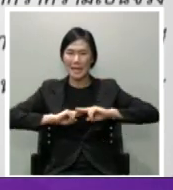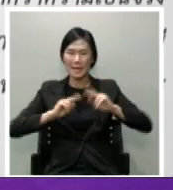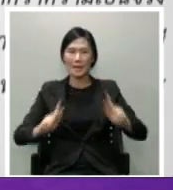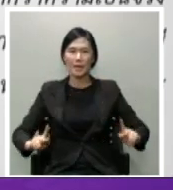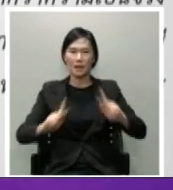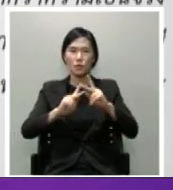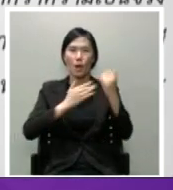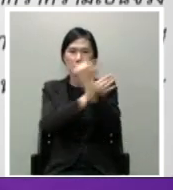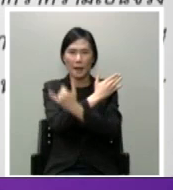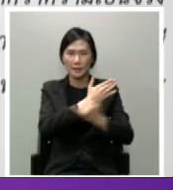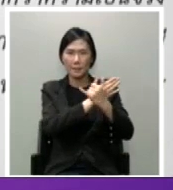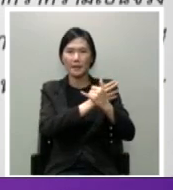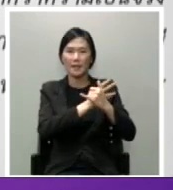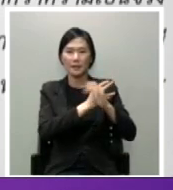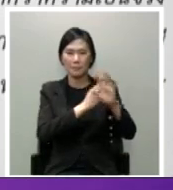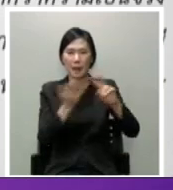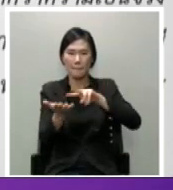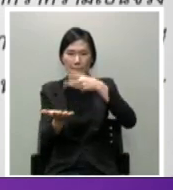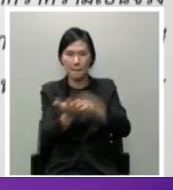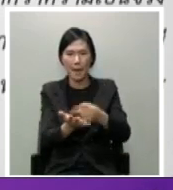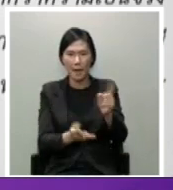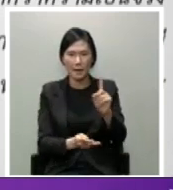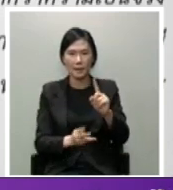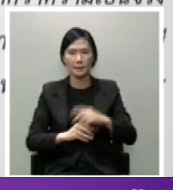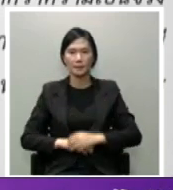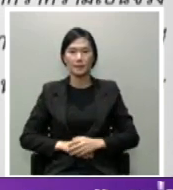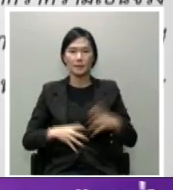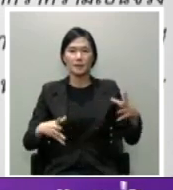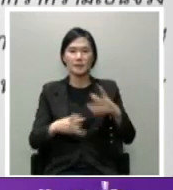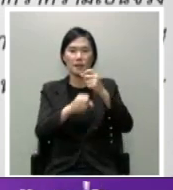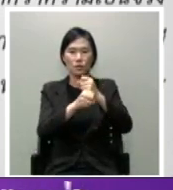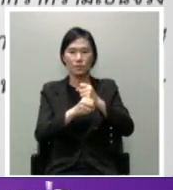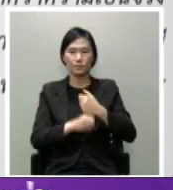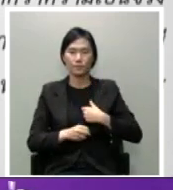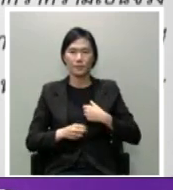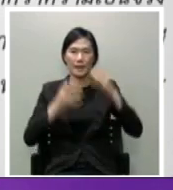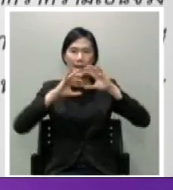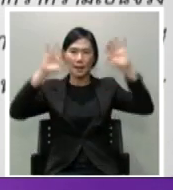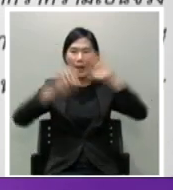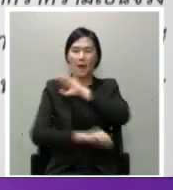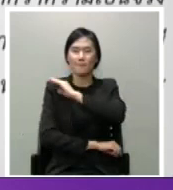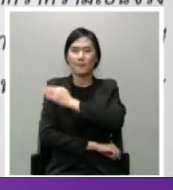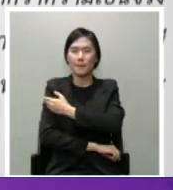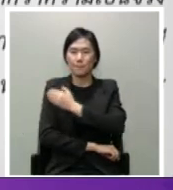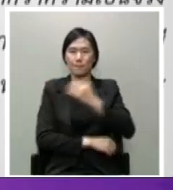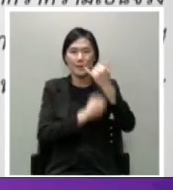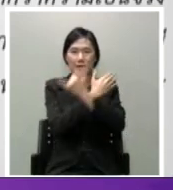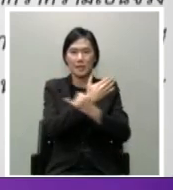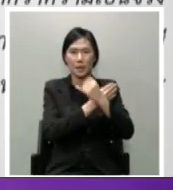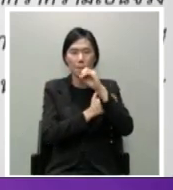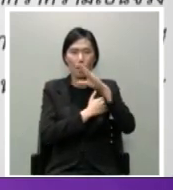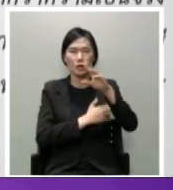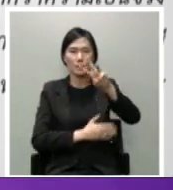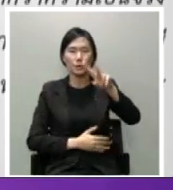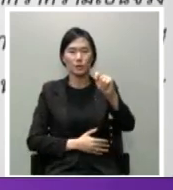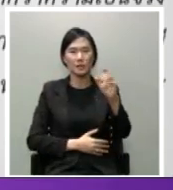างประเทศได้แปลใจความโดยสรุปรัฐบาลฟิลิปปินส์แถลงต่อ WTO ว่าประเท